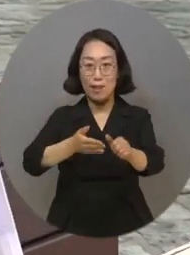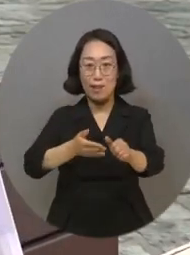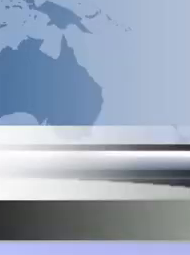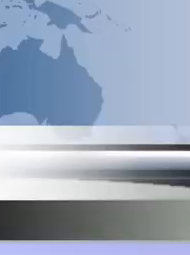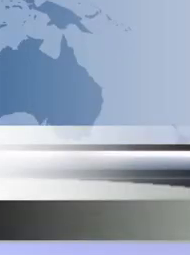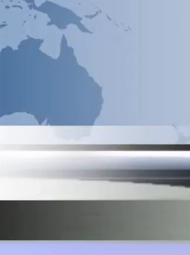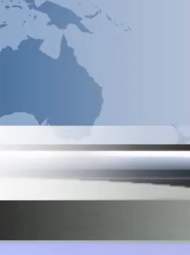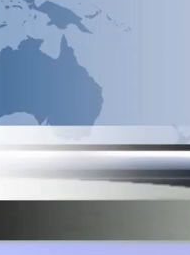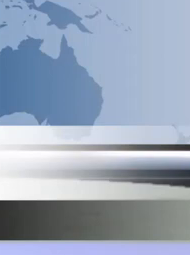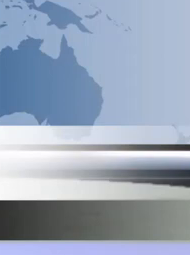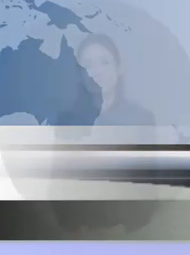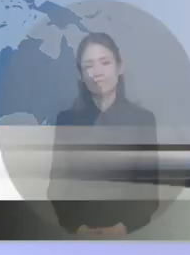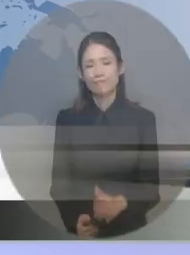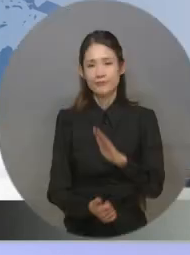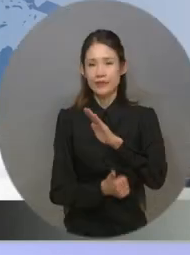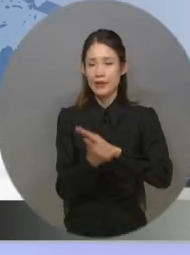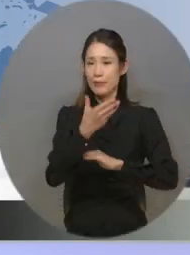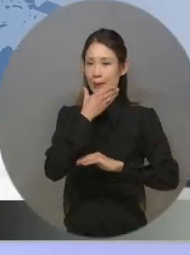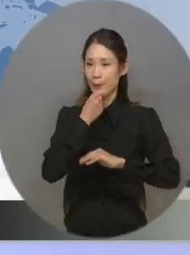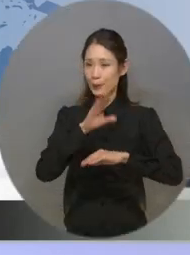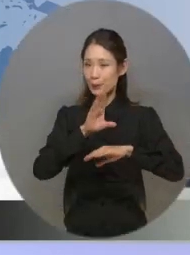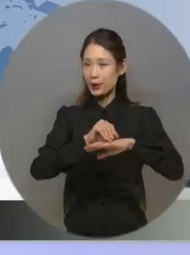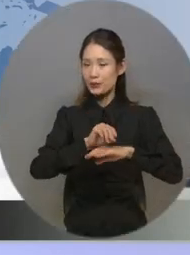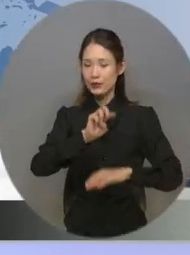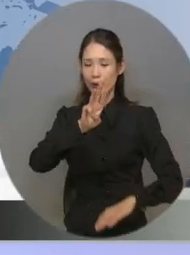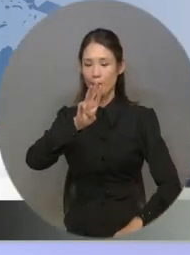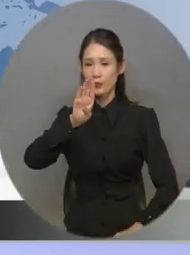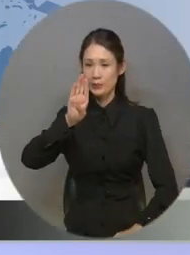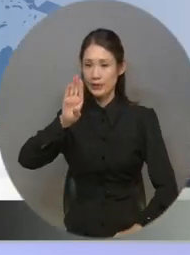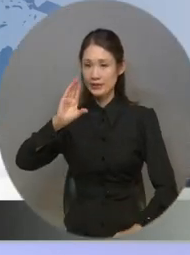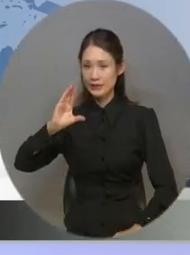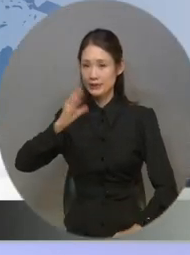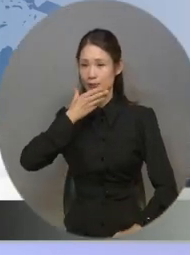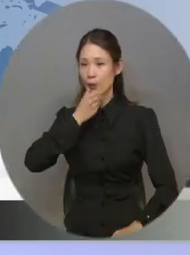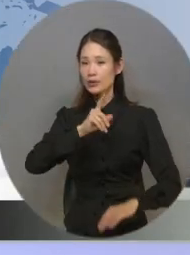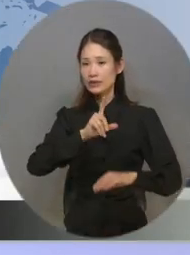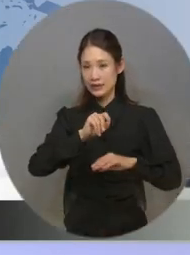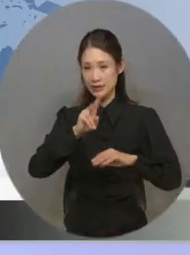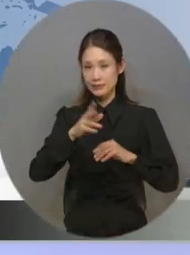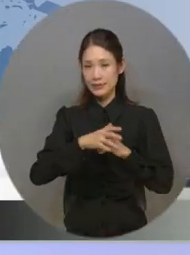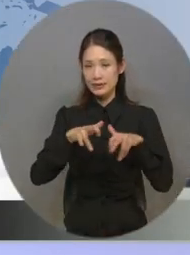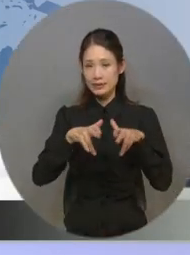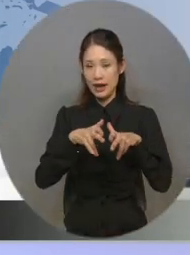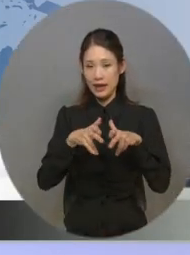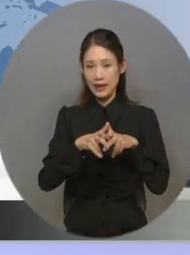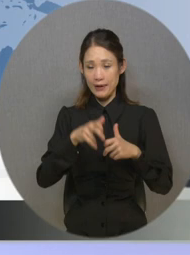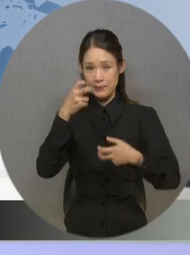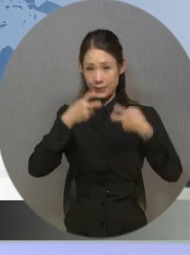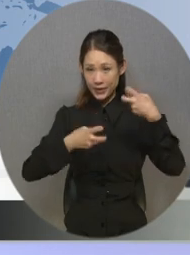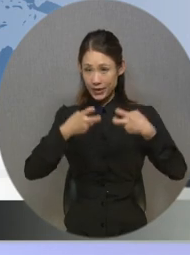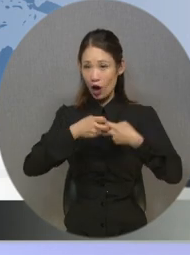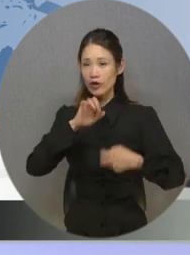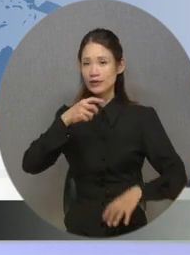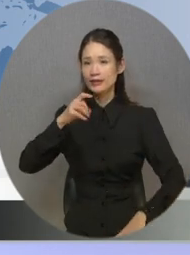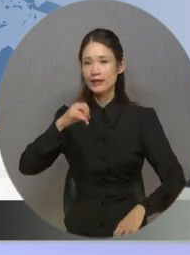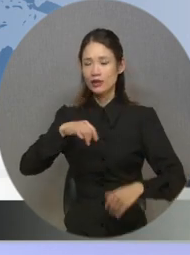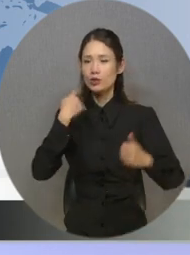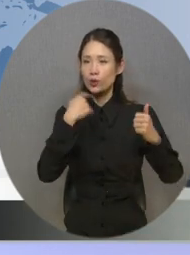도전하세요. 희망복지방송 WBC 복지TV가 장애인 미디어 크리에이터 교육생 모집을